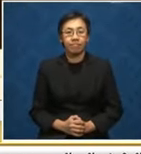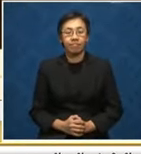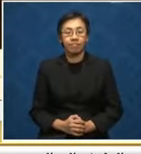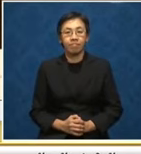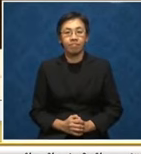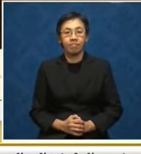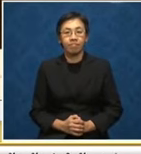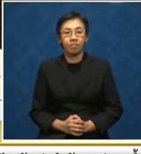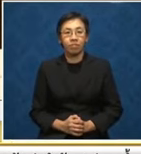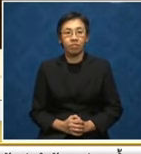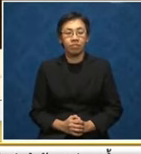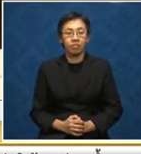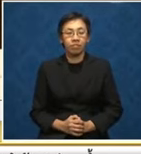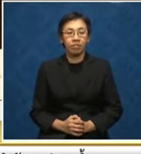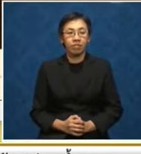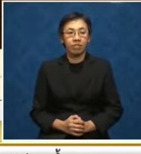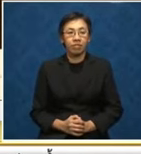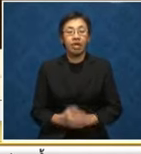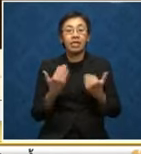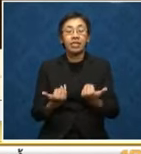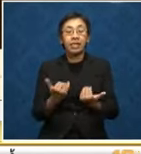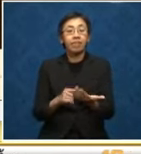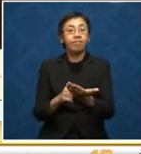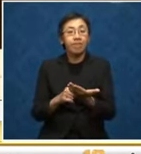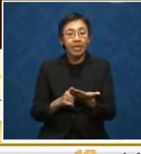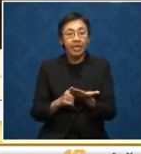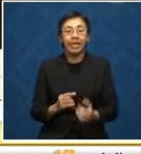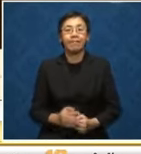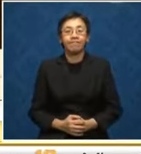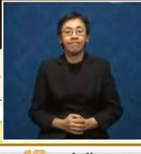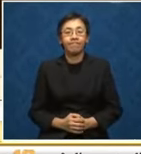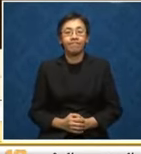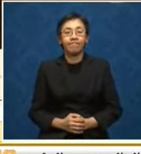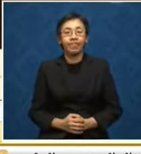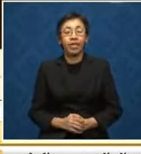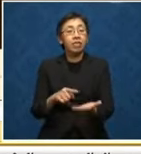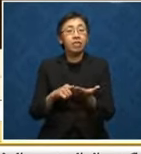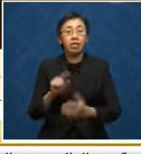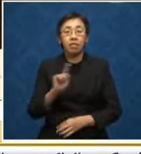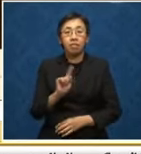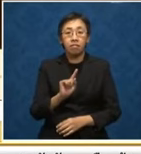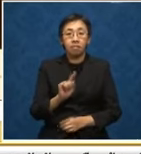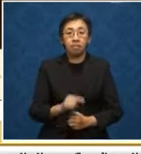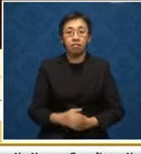ก็จะเป็นการเสนอนะฮะจะเป็นการเสนอว่า